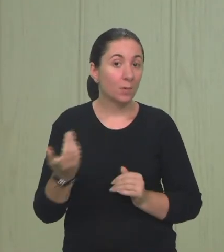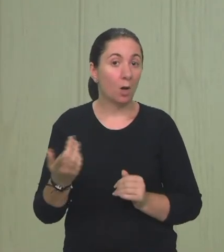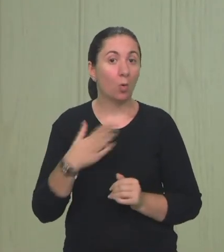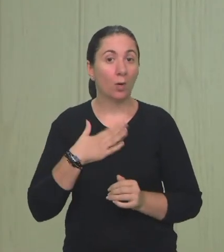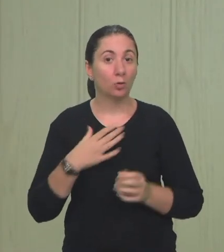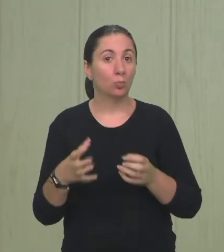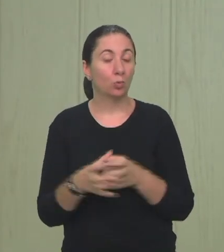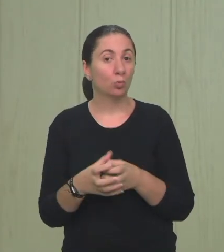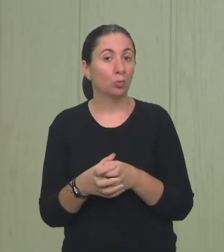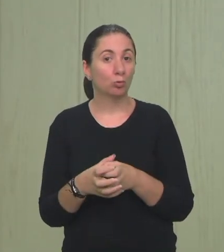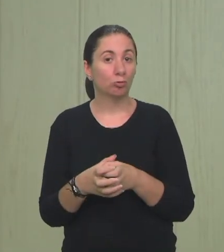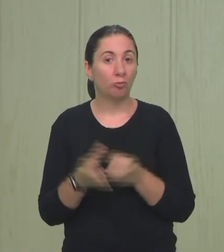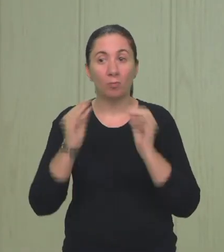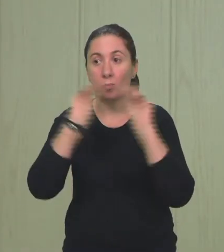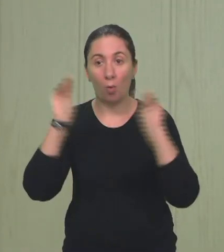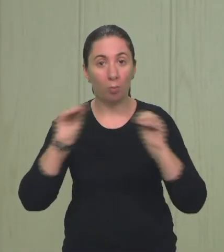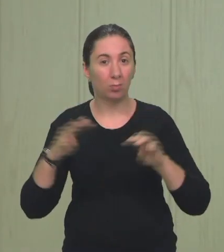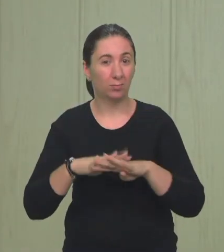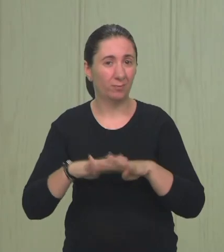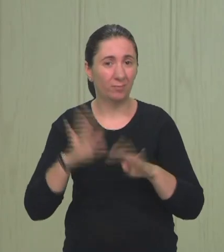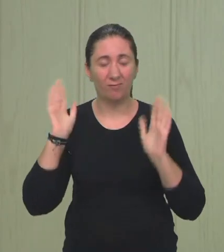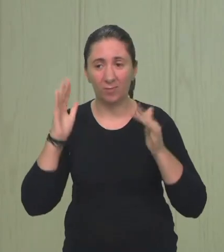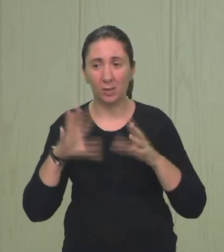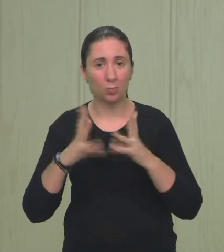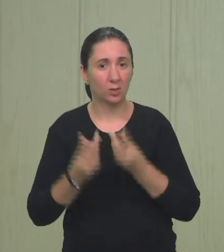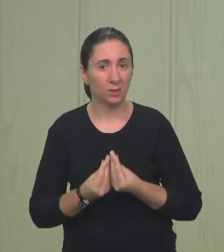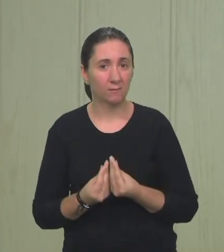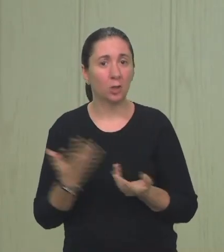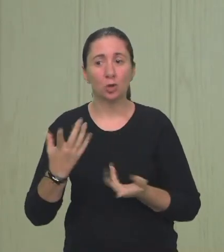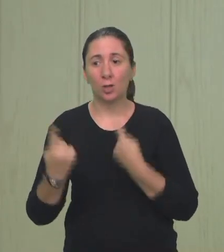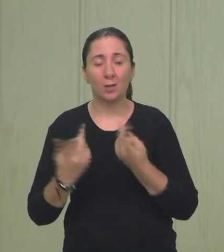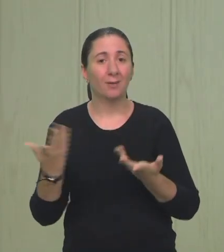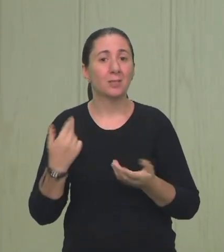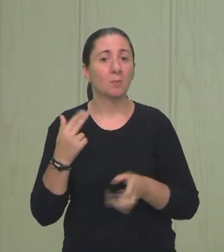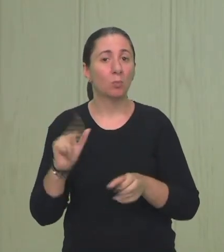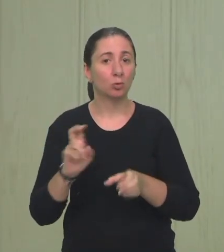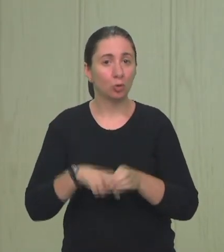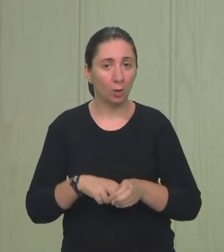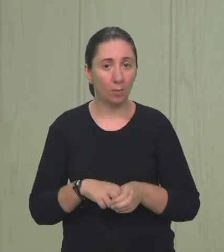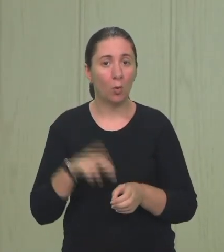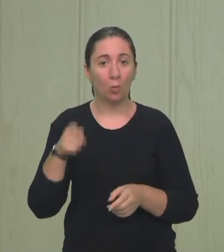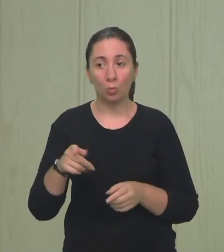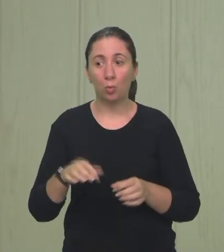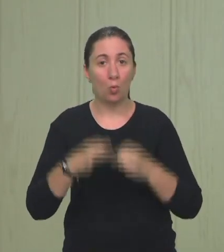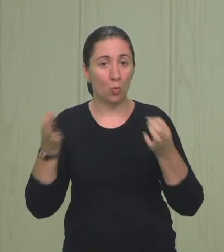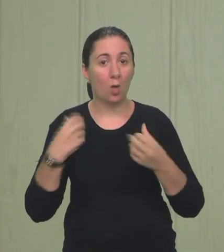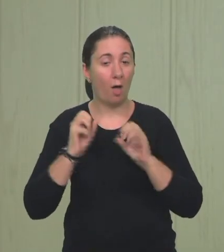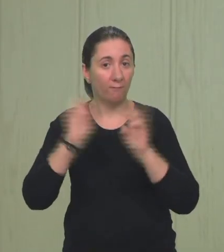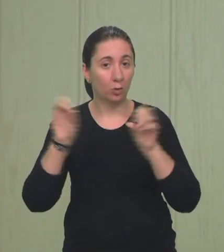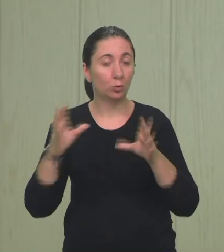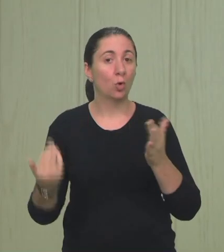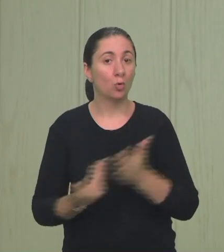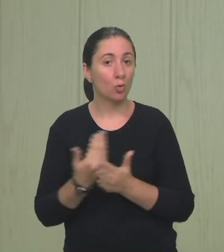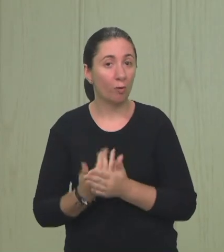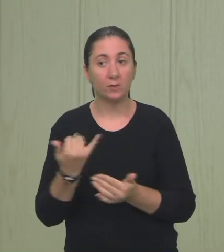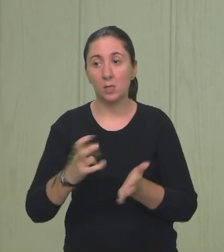našim društvenim objavama, događanjima, gdje se god možemo uključiti, tu recimo izlazimo u javnost sa novostima